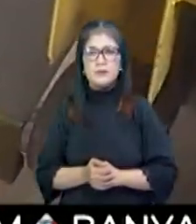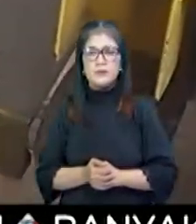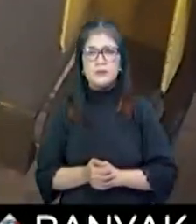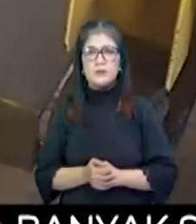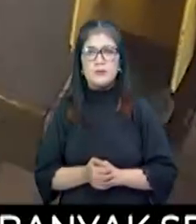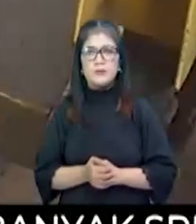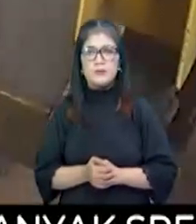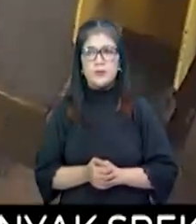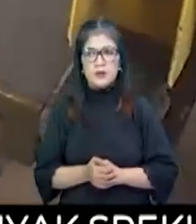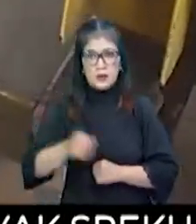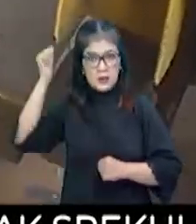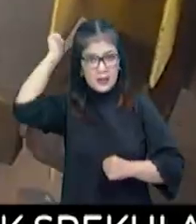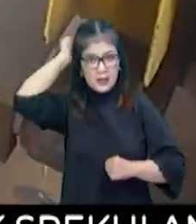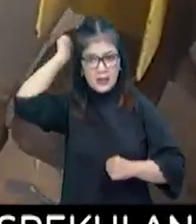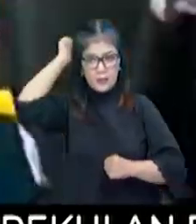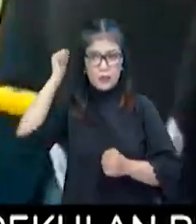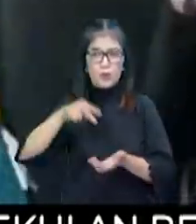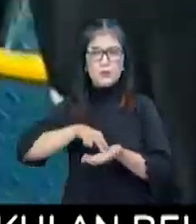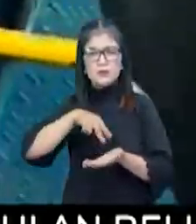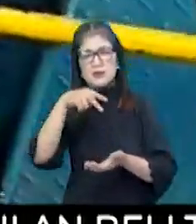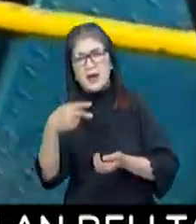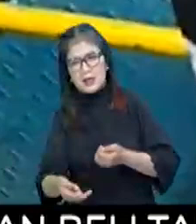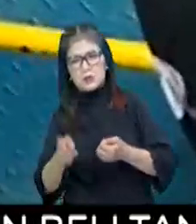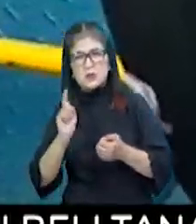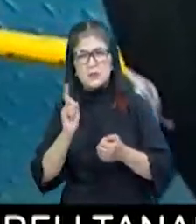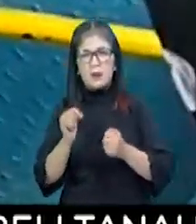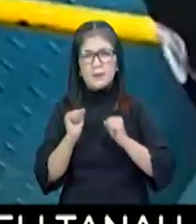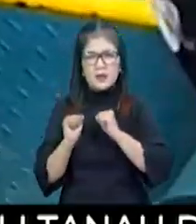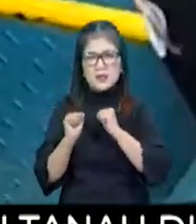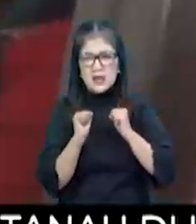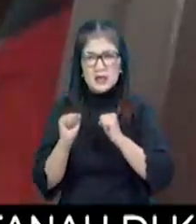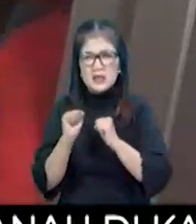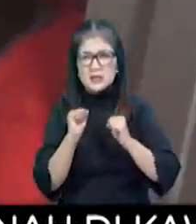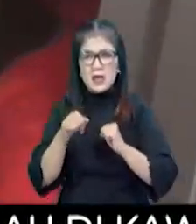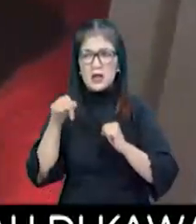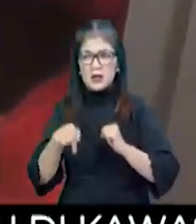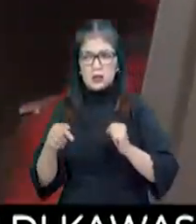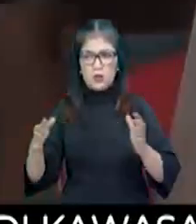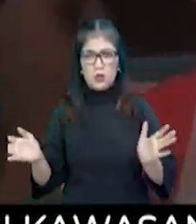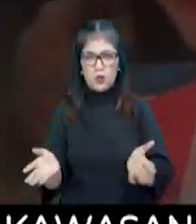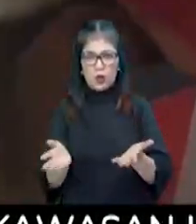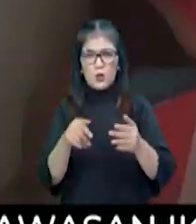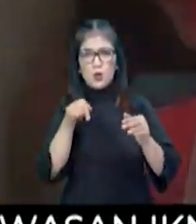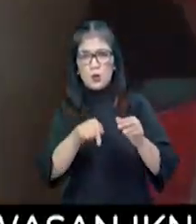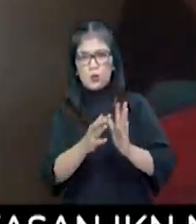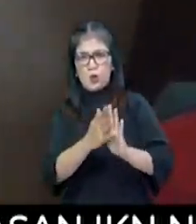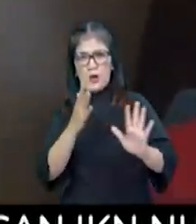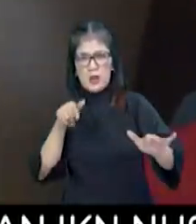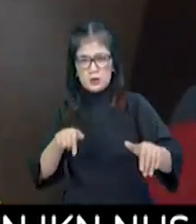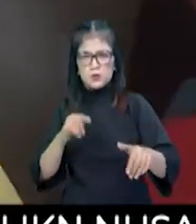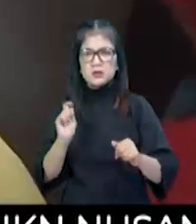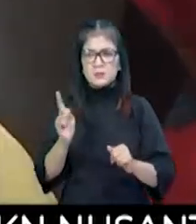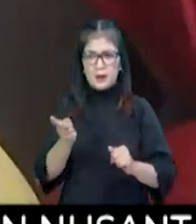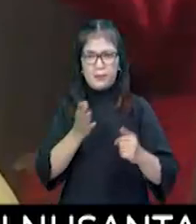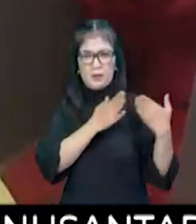seorang ibu terjatuh di tengah antrean warga yang saling berdesakan bahkan saling dorong karena tidak sabar terlalu lama antre minyak goreng di Kabupaten